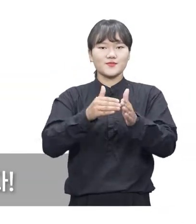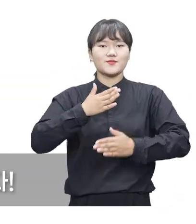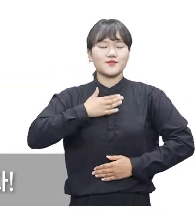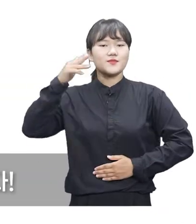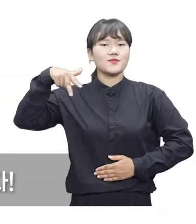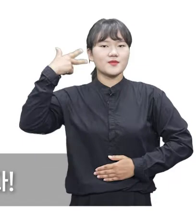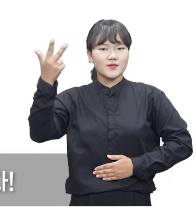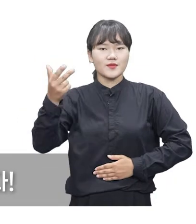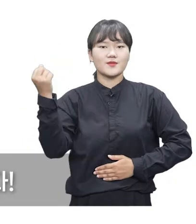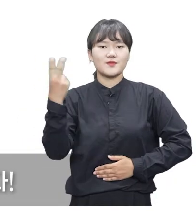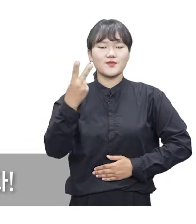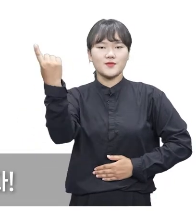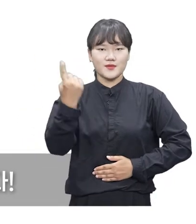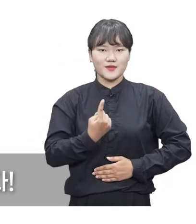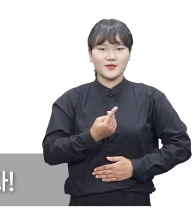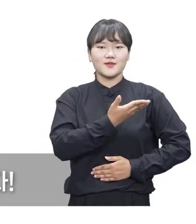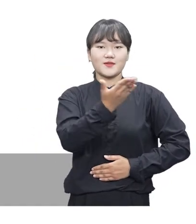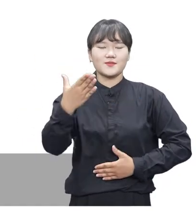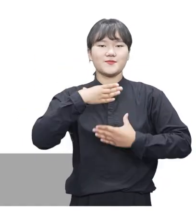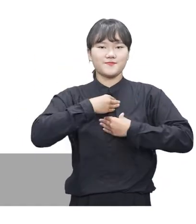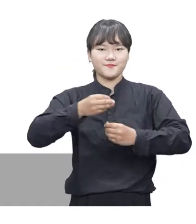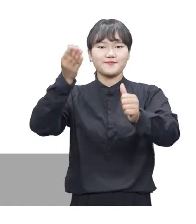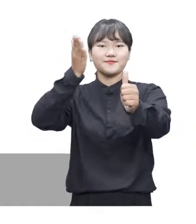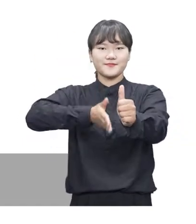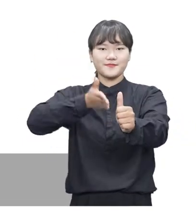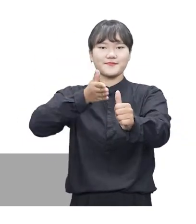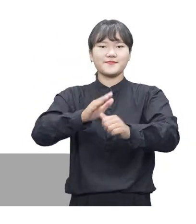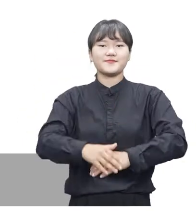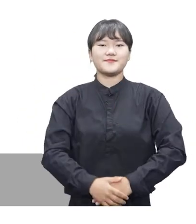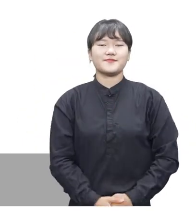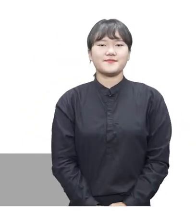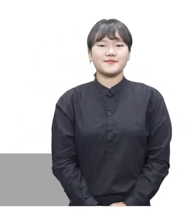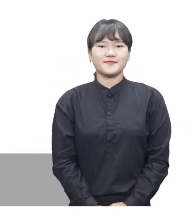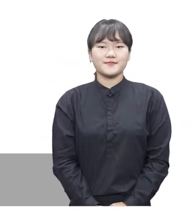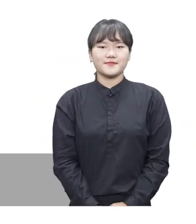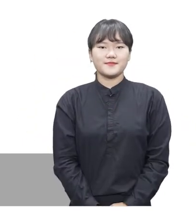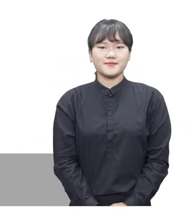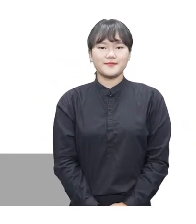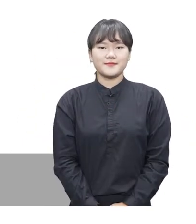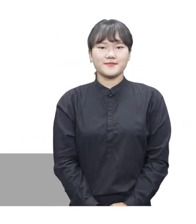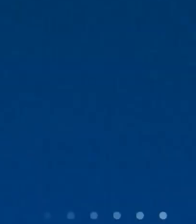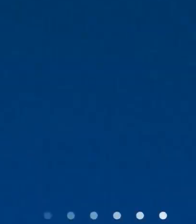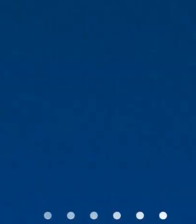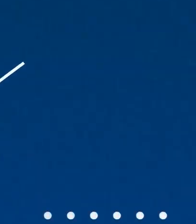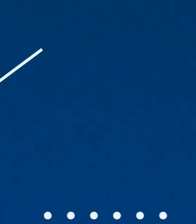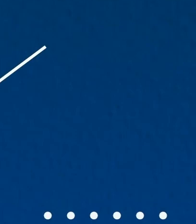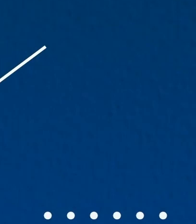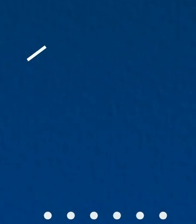알찬 안양 소식 들고 찾아오겠습니다. 여러분 모두 안녕하세요.